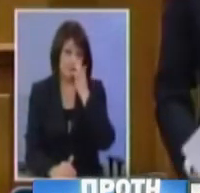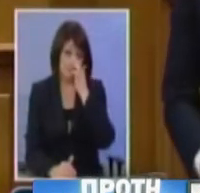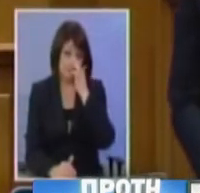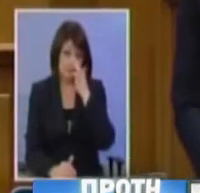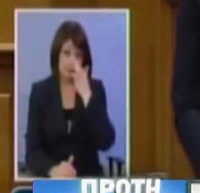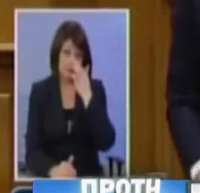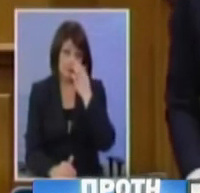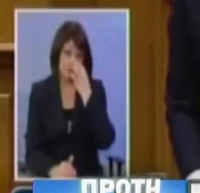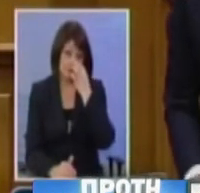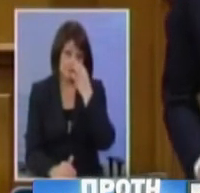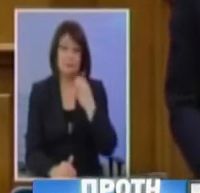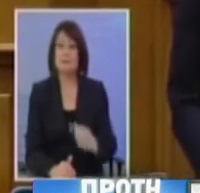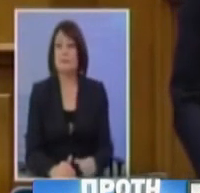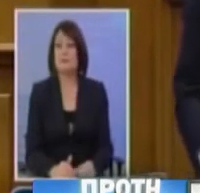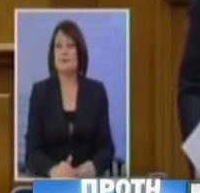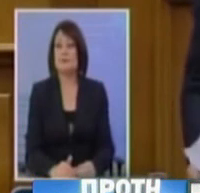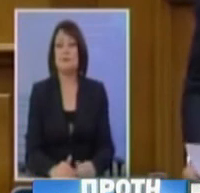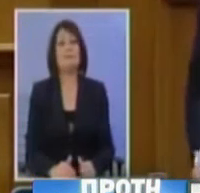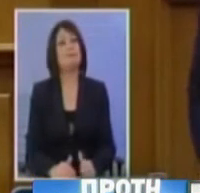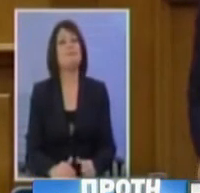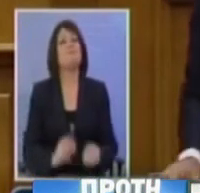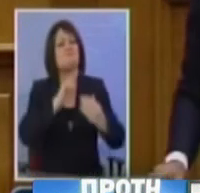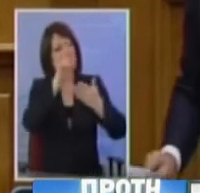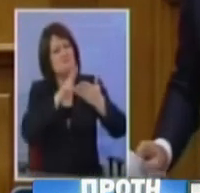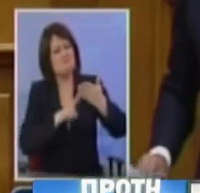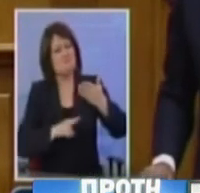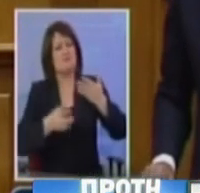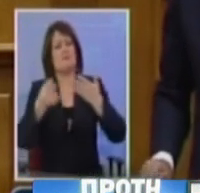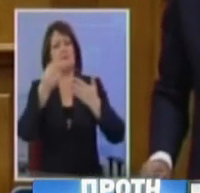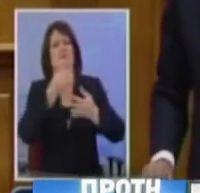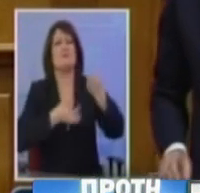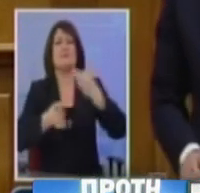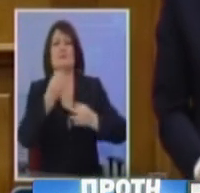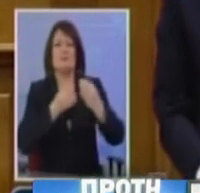Διάβασα, οφείλω να σας πω, τις τοποθετήσεις